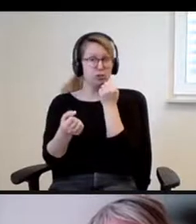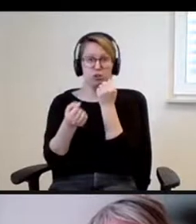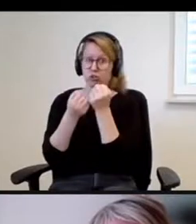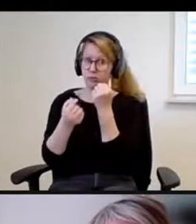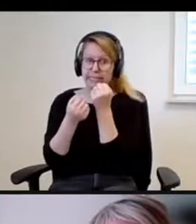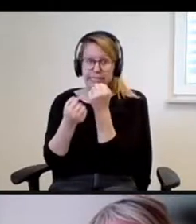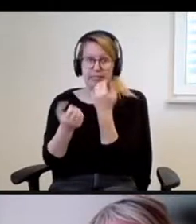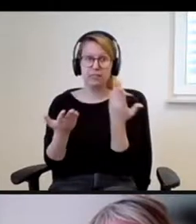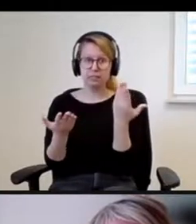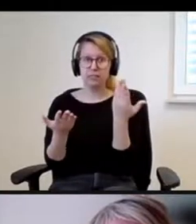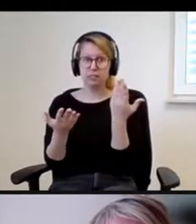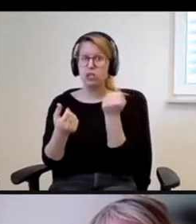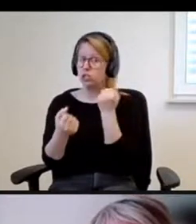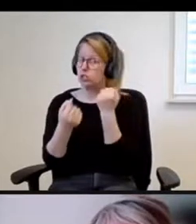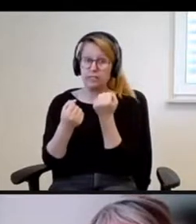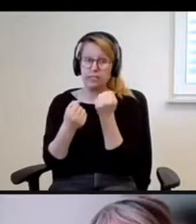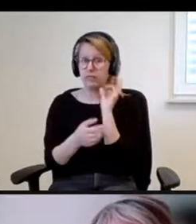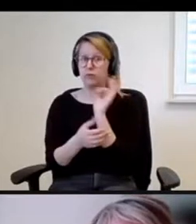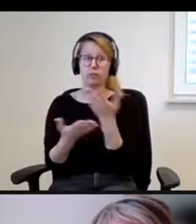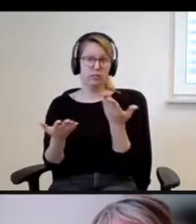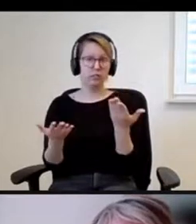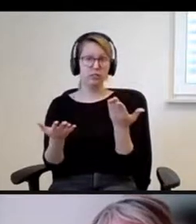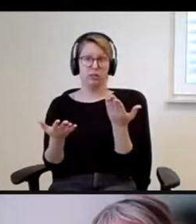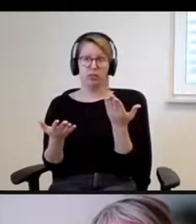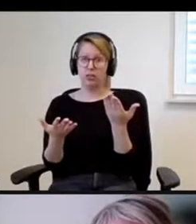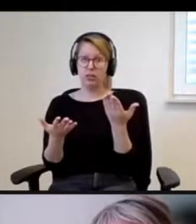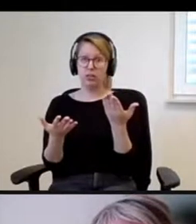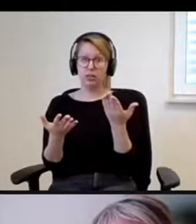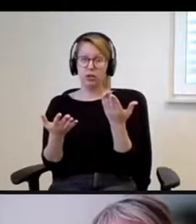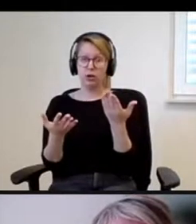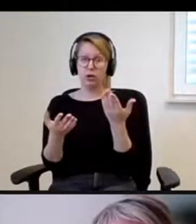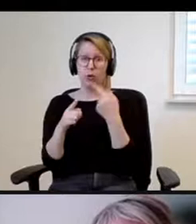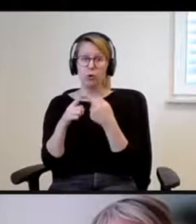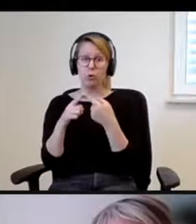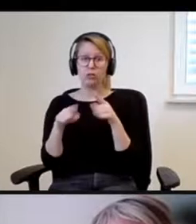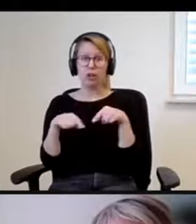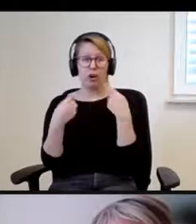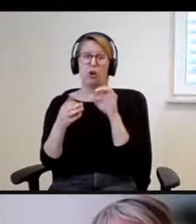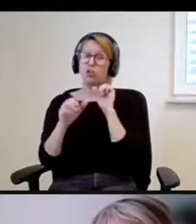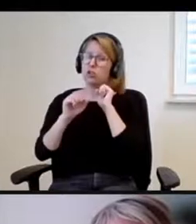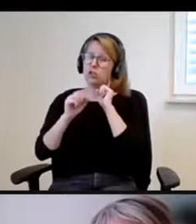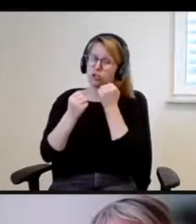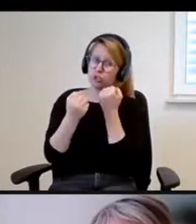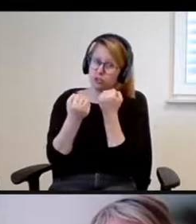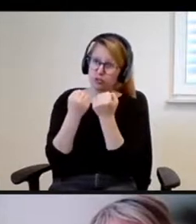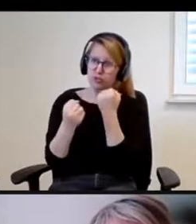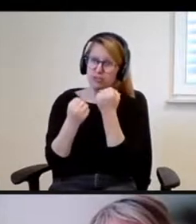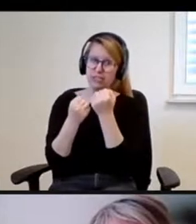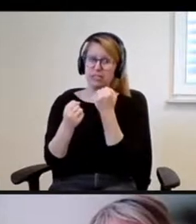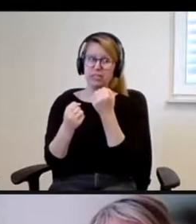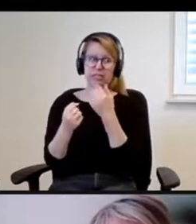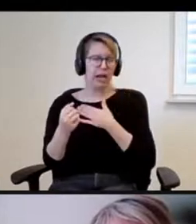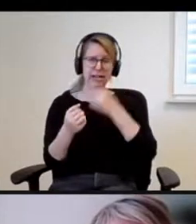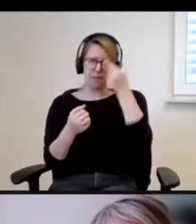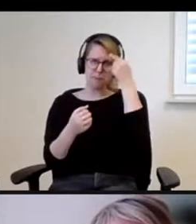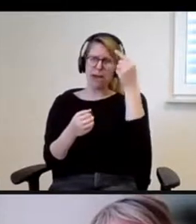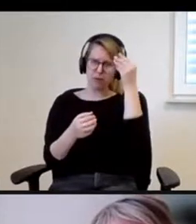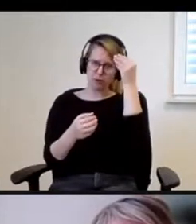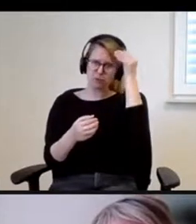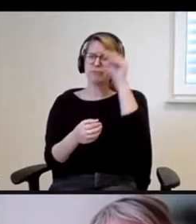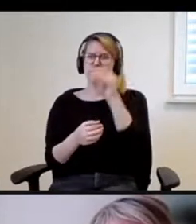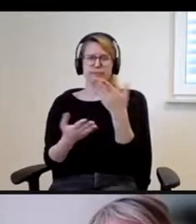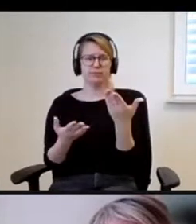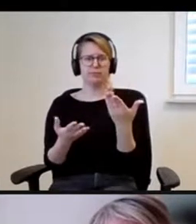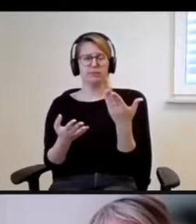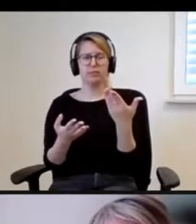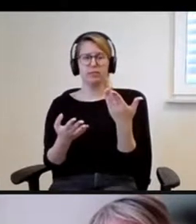très difficile après de s'impliquer, de donner son avis. Et ça, effectivement, c'est un point, par exemple,